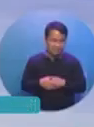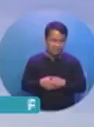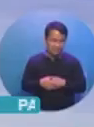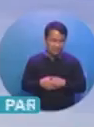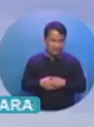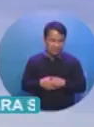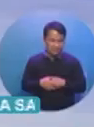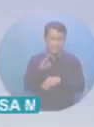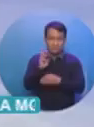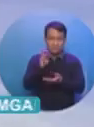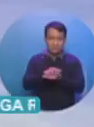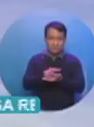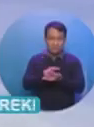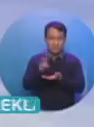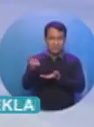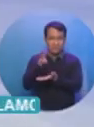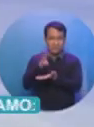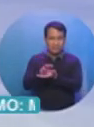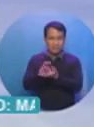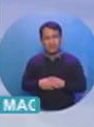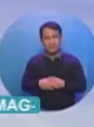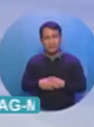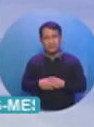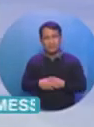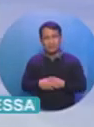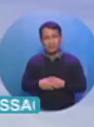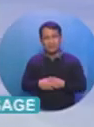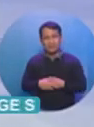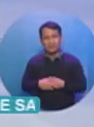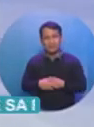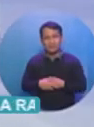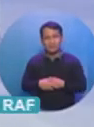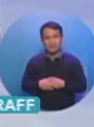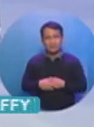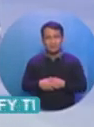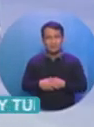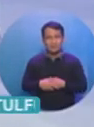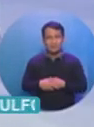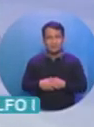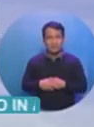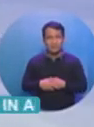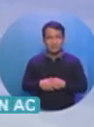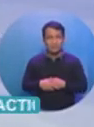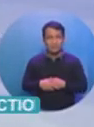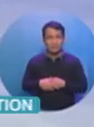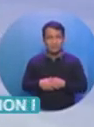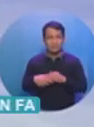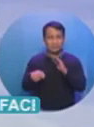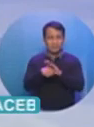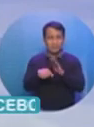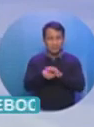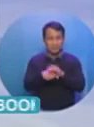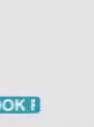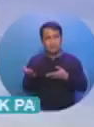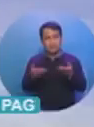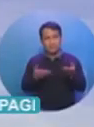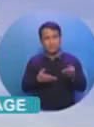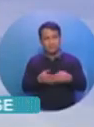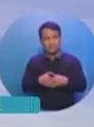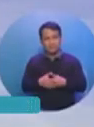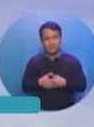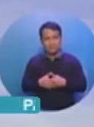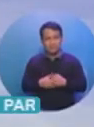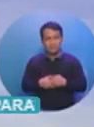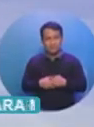sa ospital, ma'am. Ano pong ginagawa nyo dyan? Maghahanap ng makainan, ma'am, kasi bago lang akong galing sa anak ko. Ano